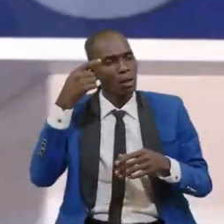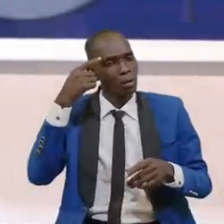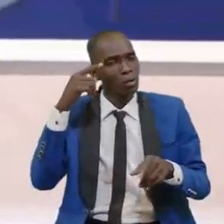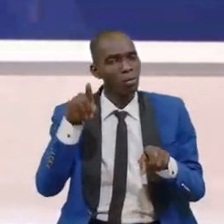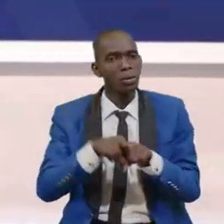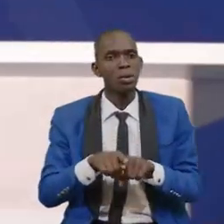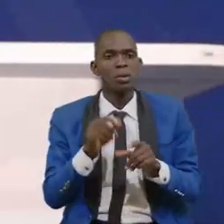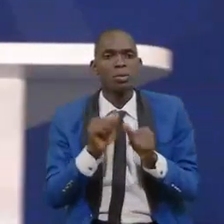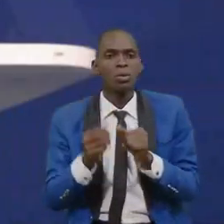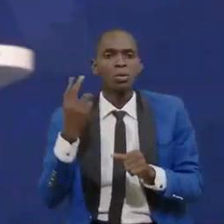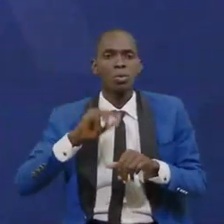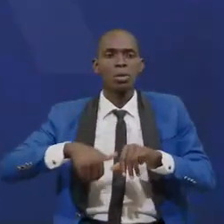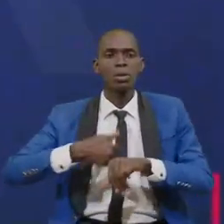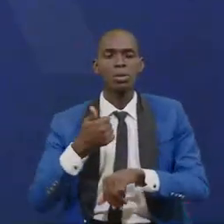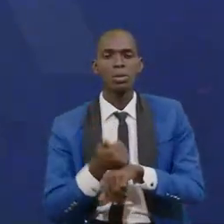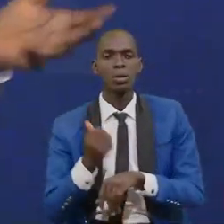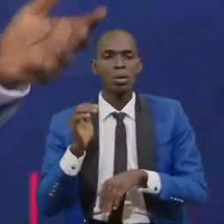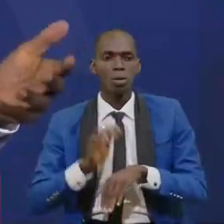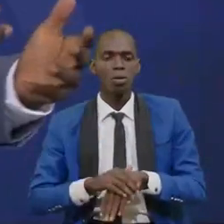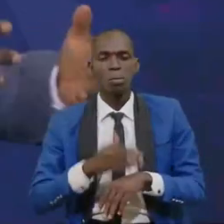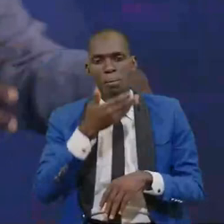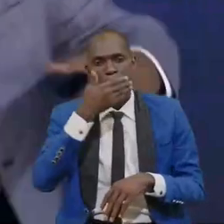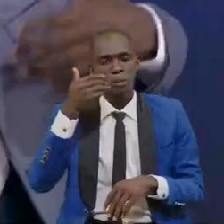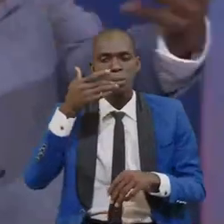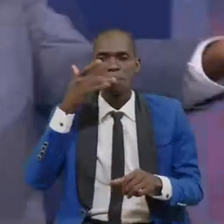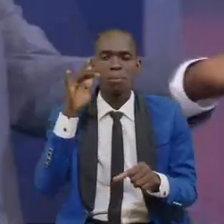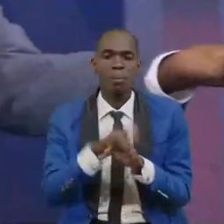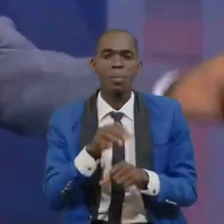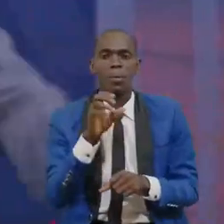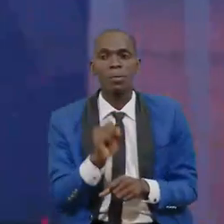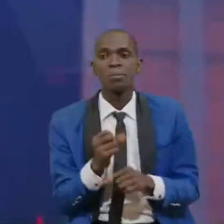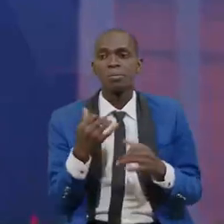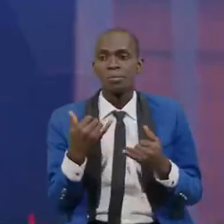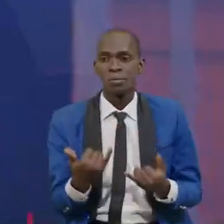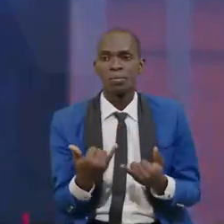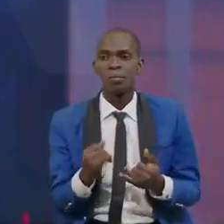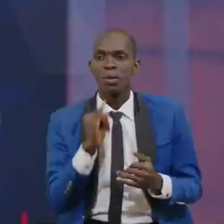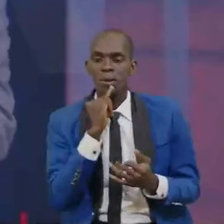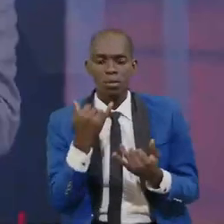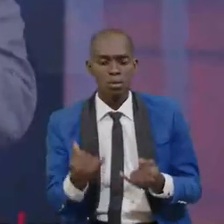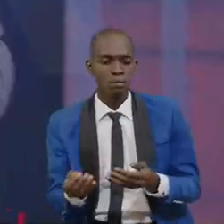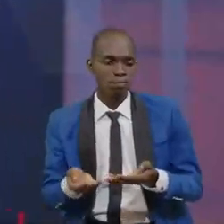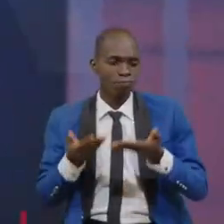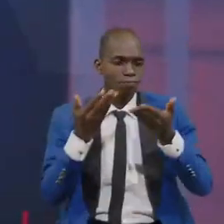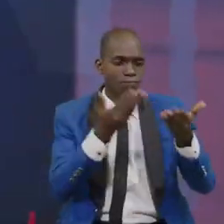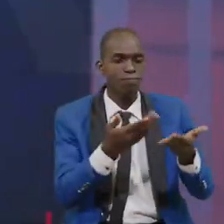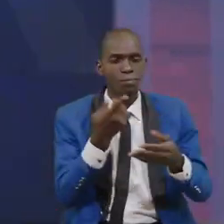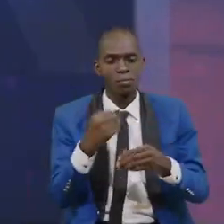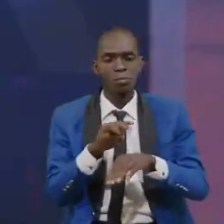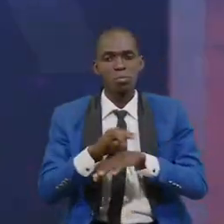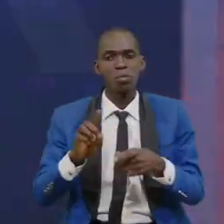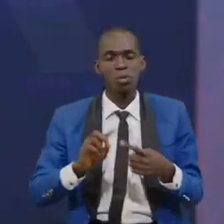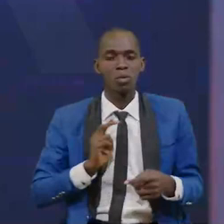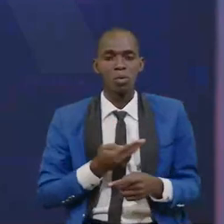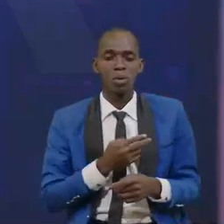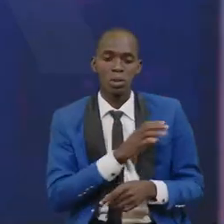alliance plus excellente qui a été établie sur de meilleures promesses. Maintenant, il nous a confié le ministère.